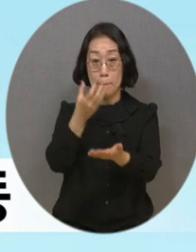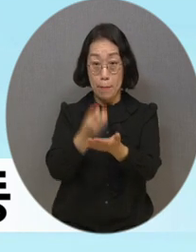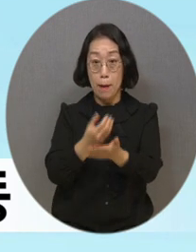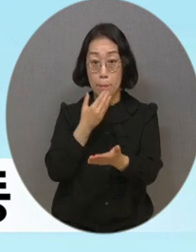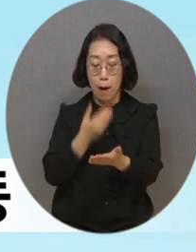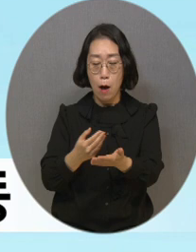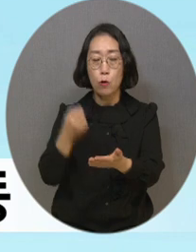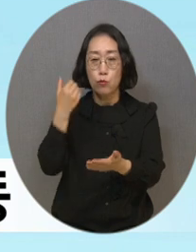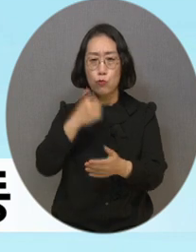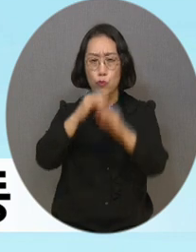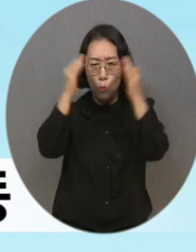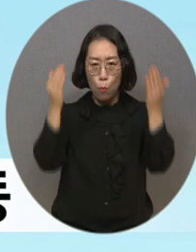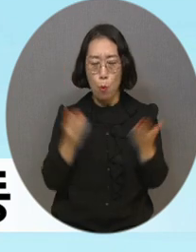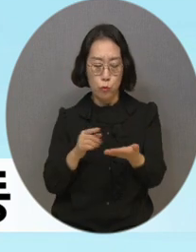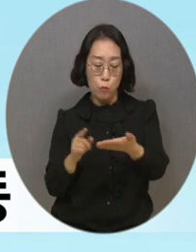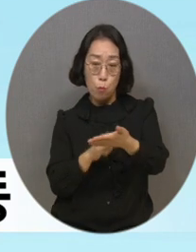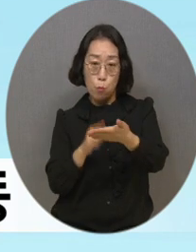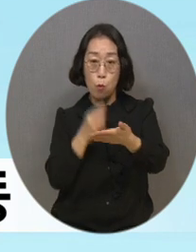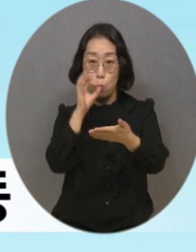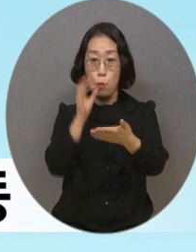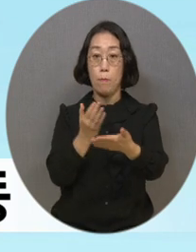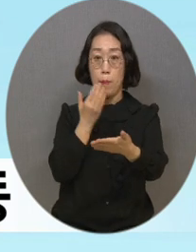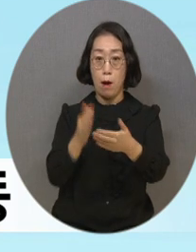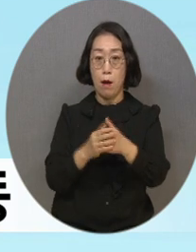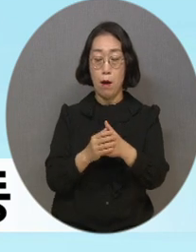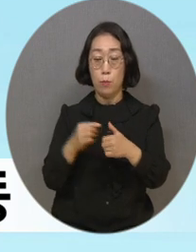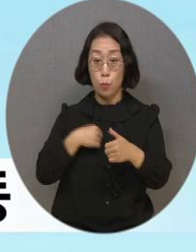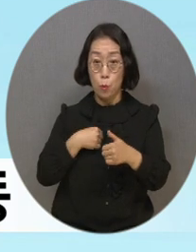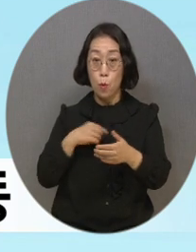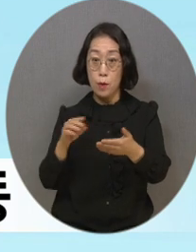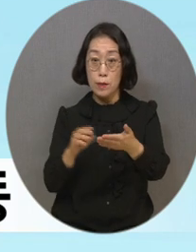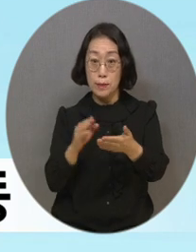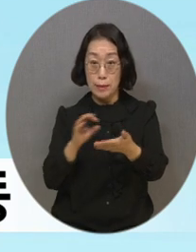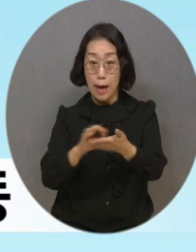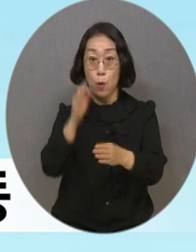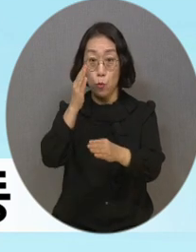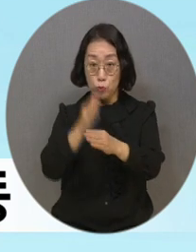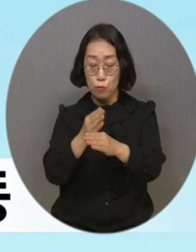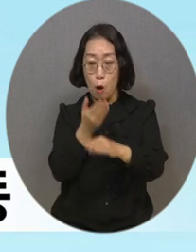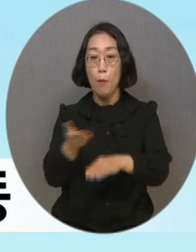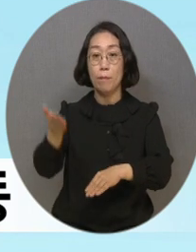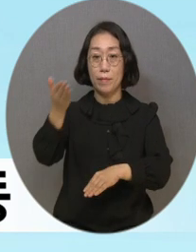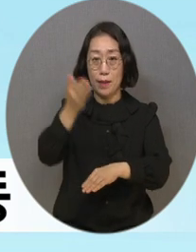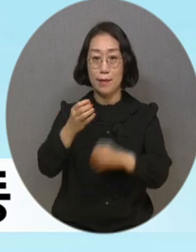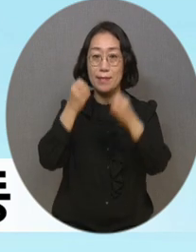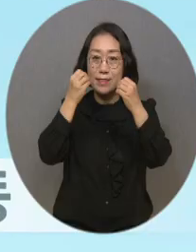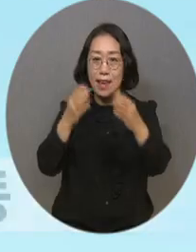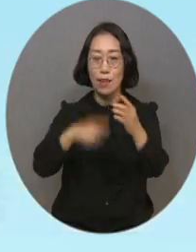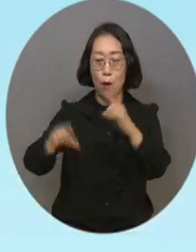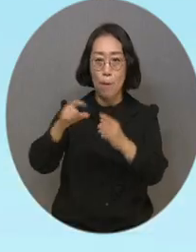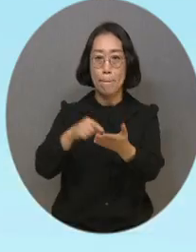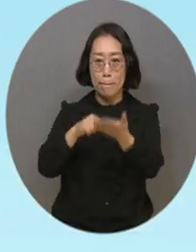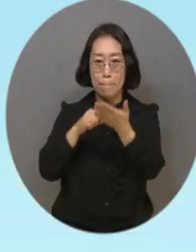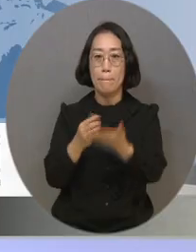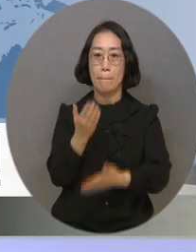내려받으면 누구나 사용할 수 있고 기존 사용자는 업데이트를 거치면 새로운 버전의 사용이 가능합니다.